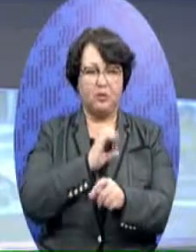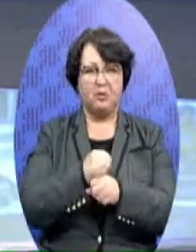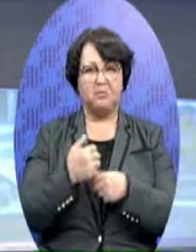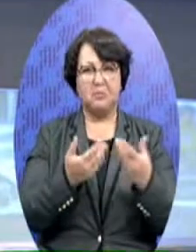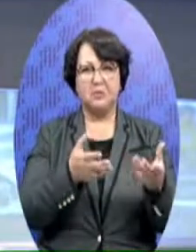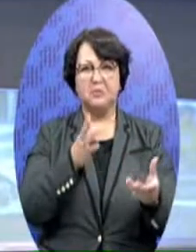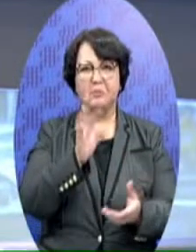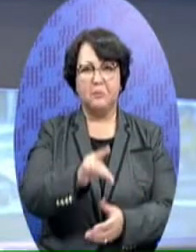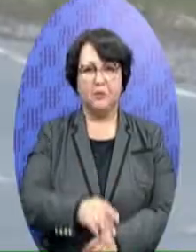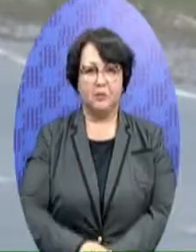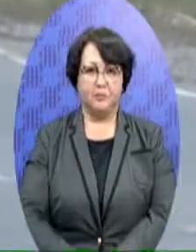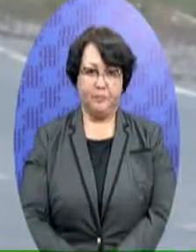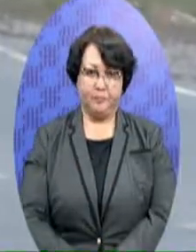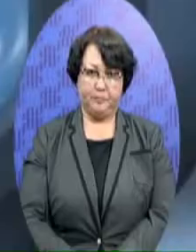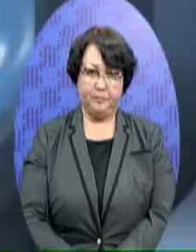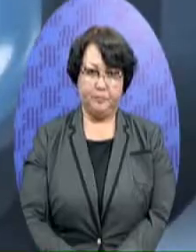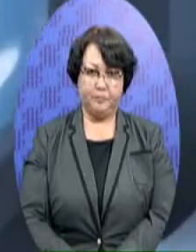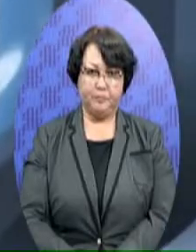тодорхойллоо.